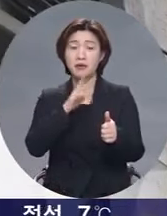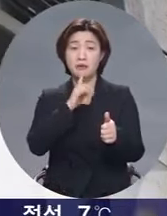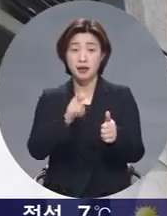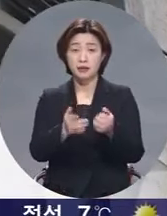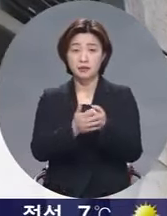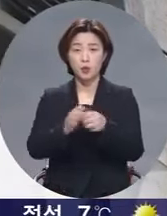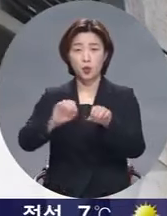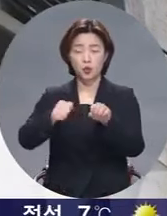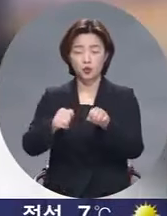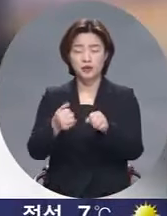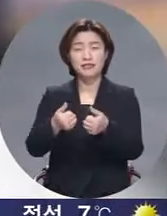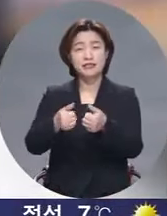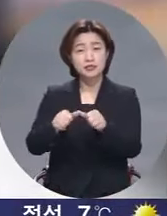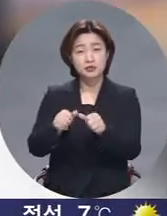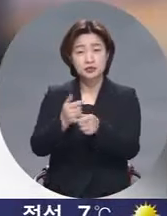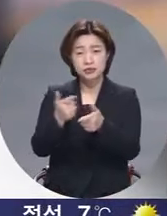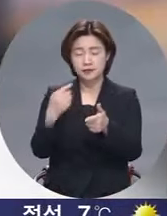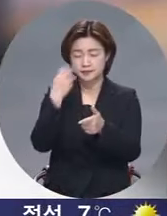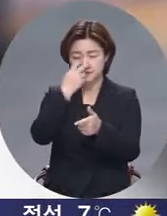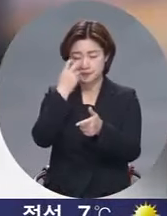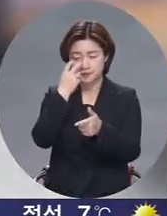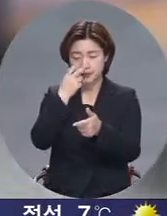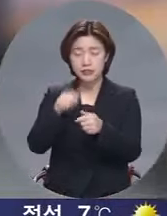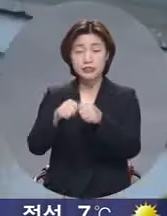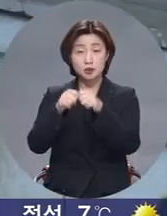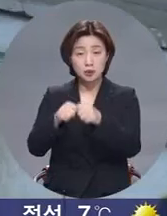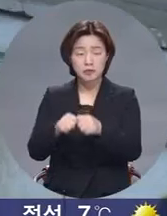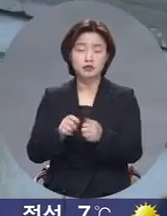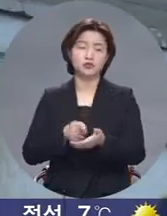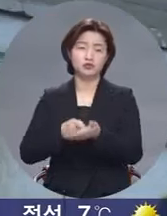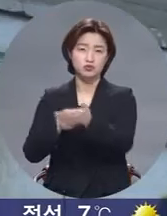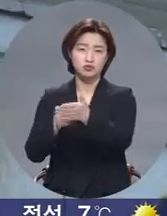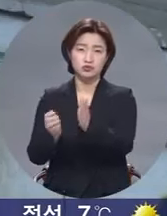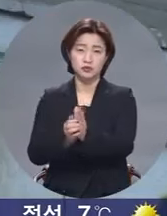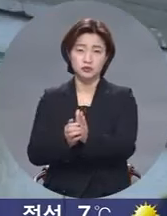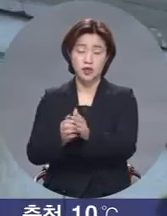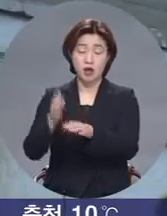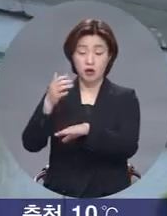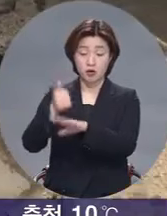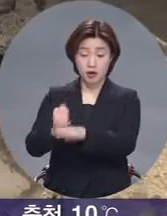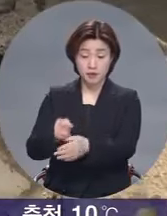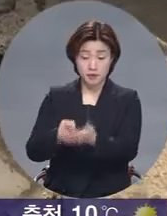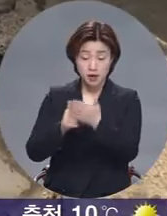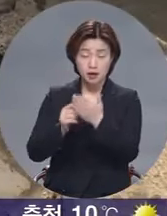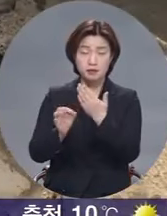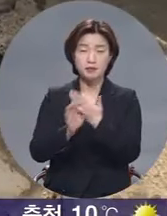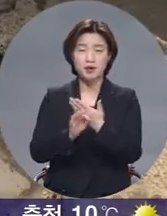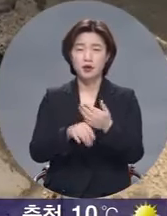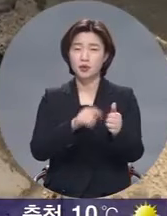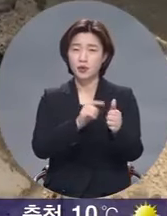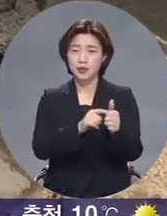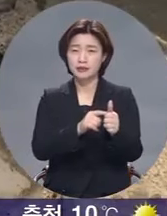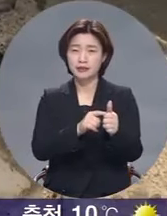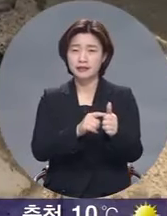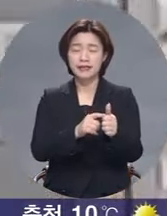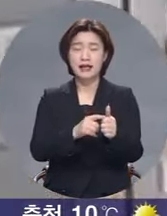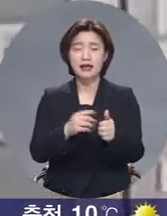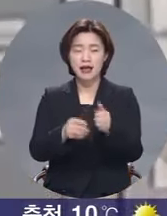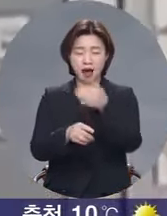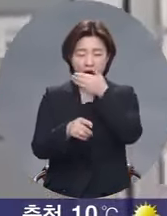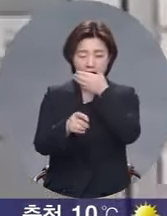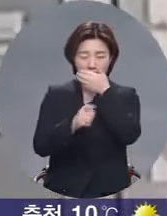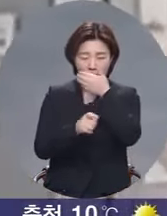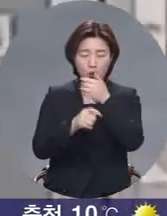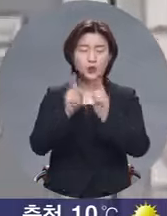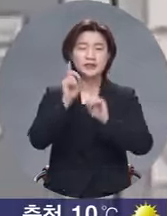등을 국과수에 보내고 정밀 감정을 의뢰했습니다. 결과가 나오면 용의자를 강도상해 혐의로 입건할 예정입니다.